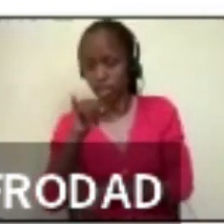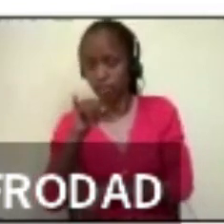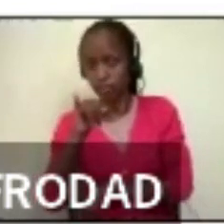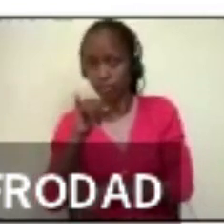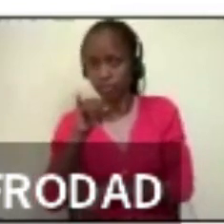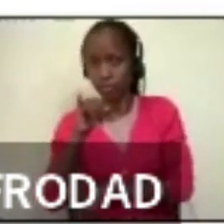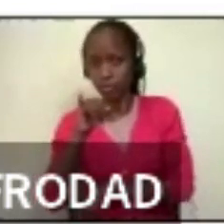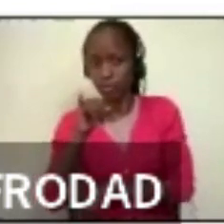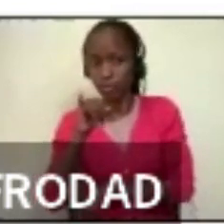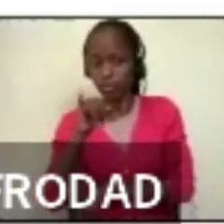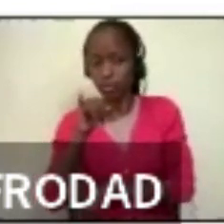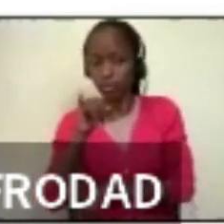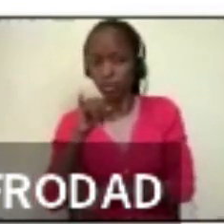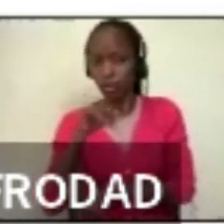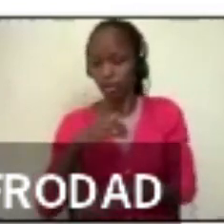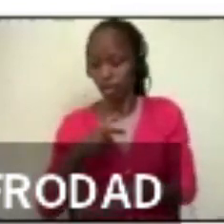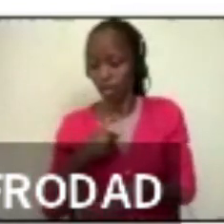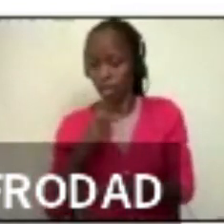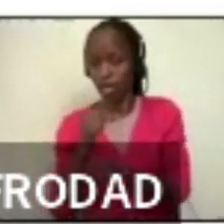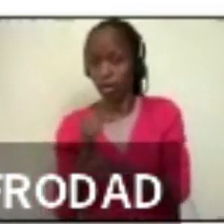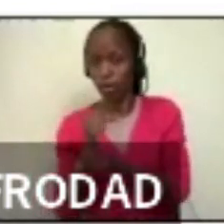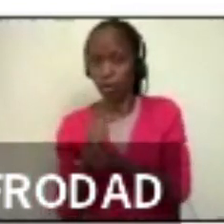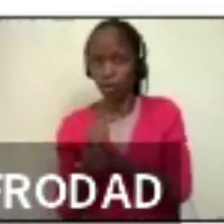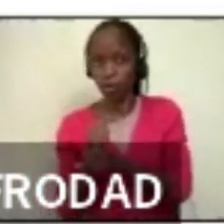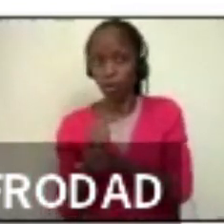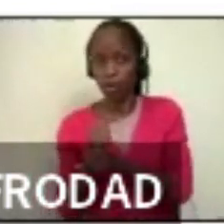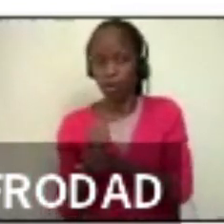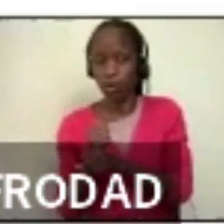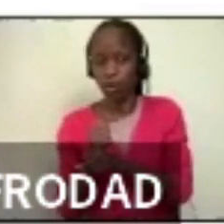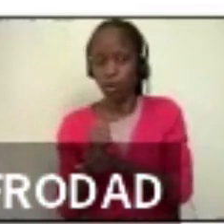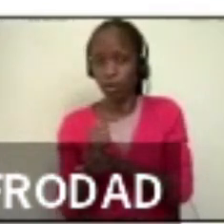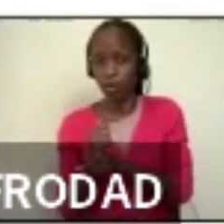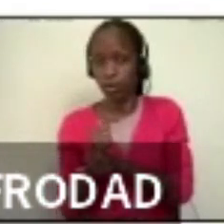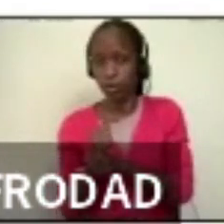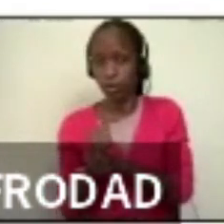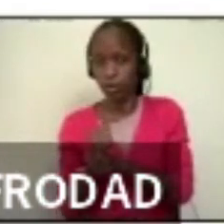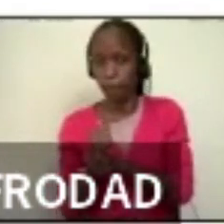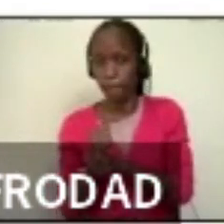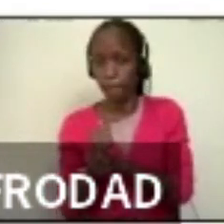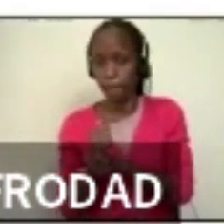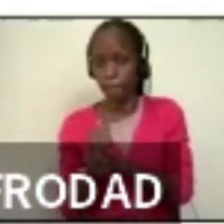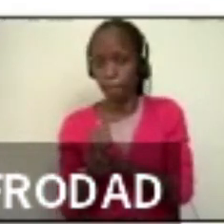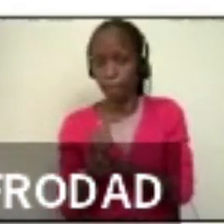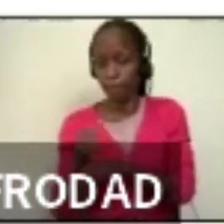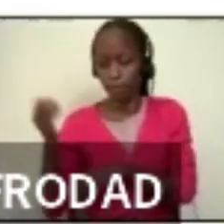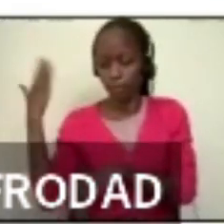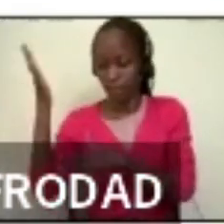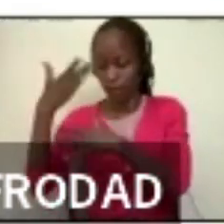Et j'ai travaillé sur, à l'époque, vous voyez Blaise Compaoré, c'est l'ancien président du Burkina